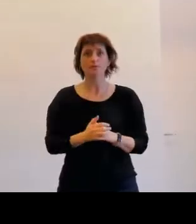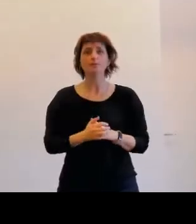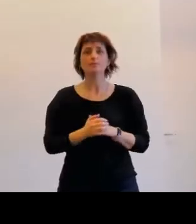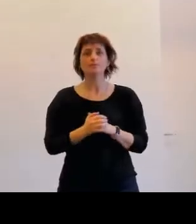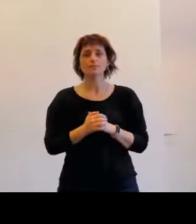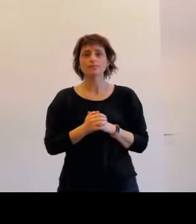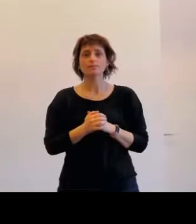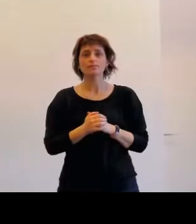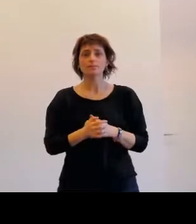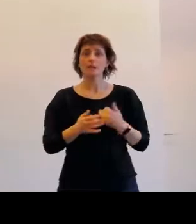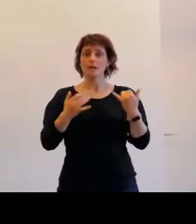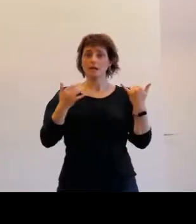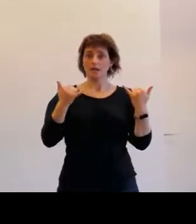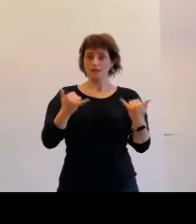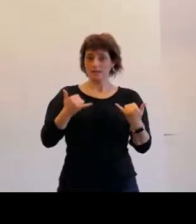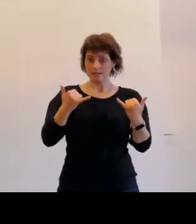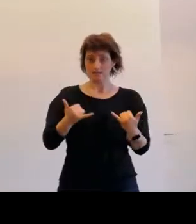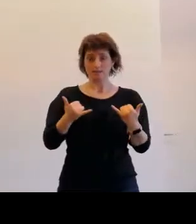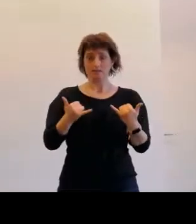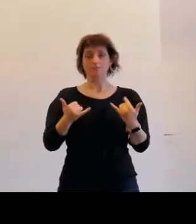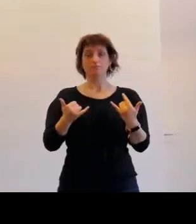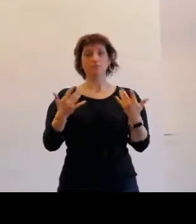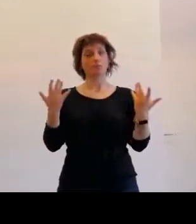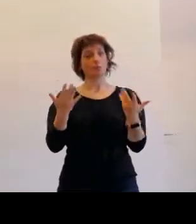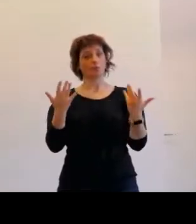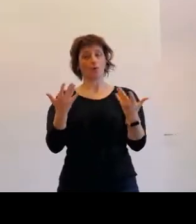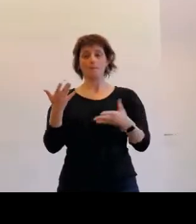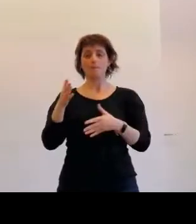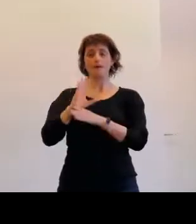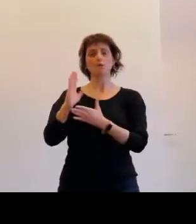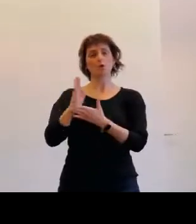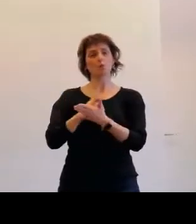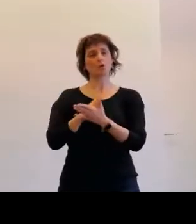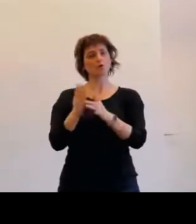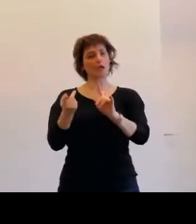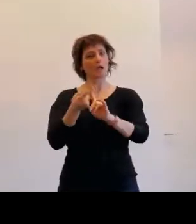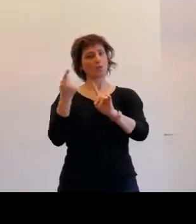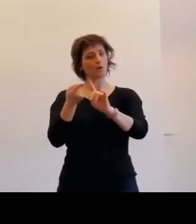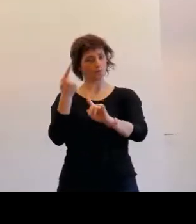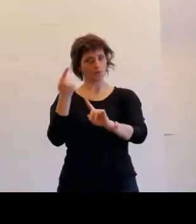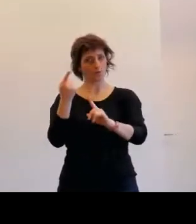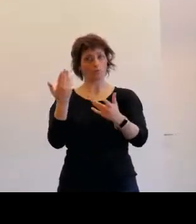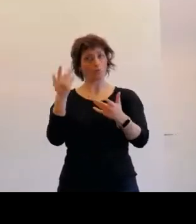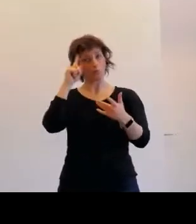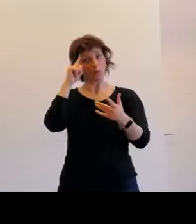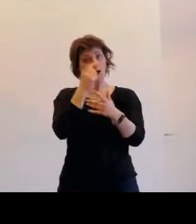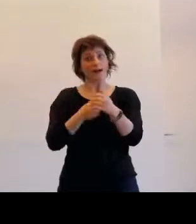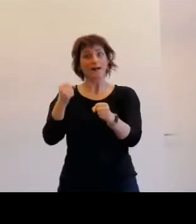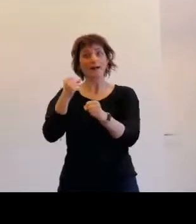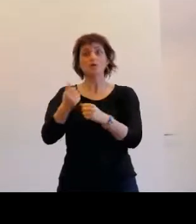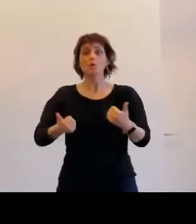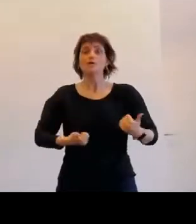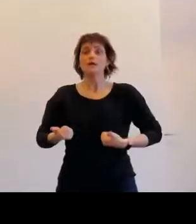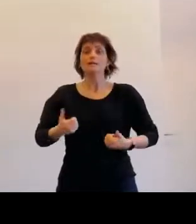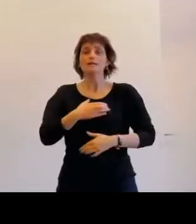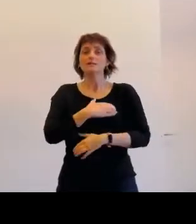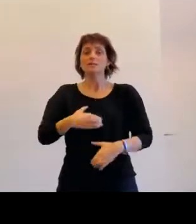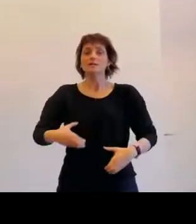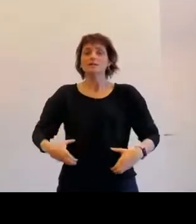durant ce conseil, nous y reviendrons poser les bases d'un projet important pour la ville avec la création du service municipal de la petite